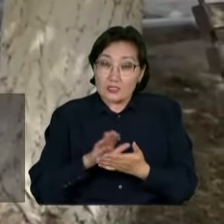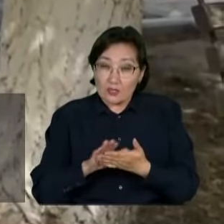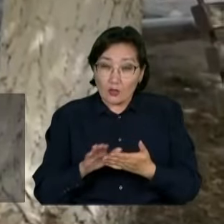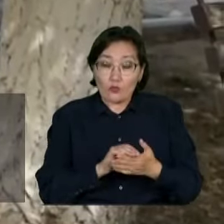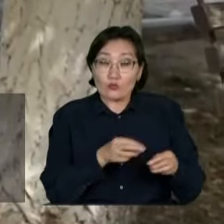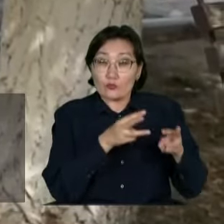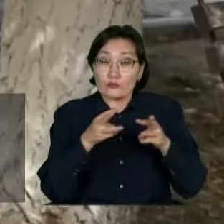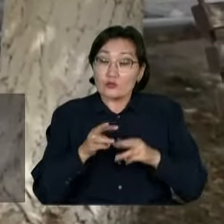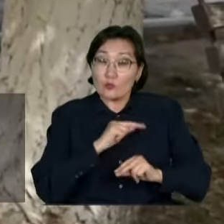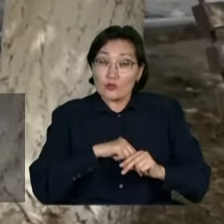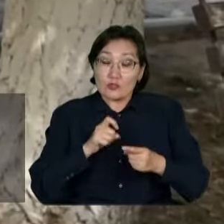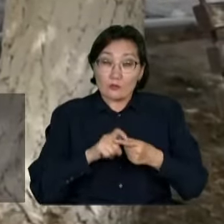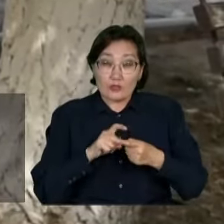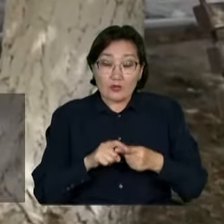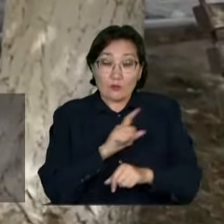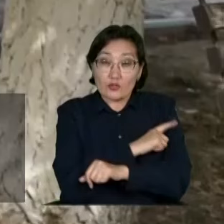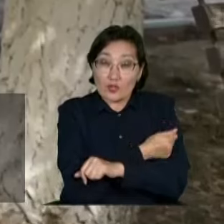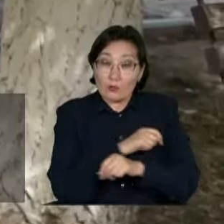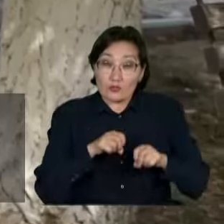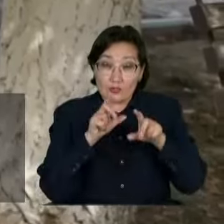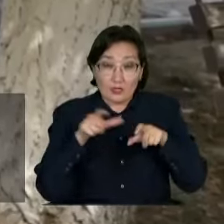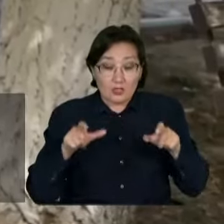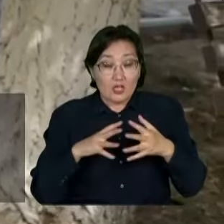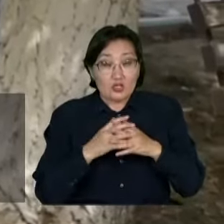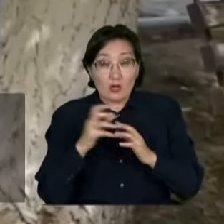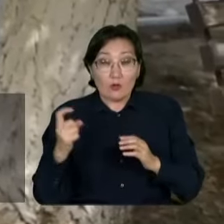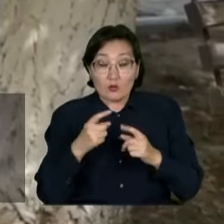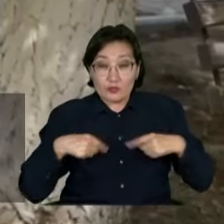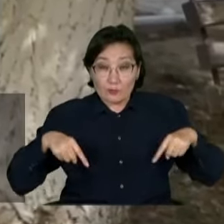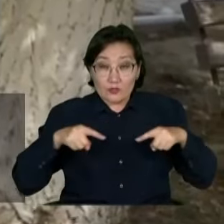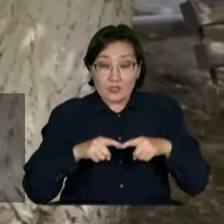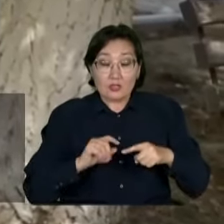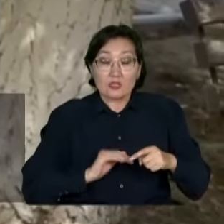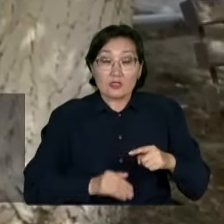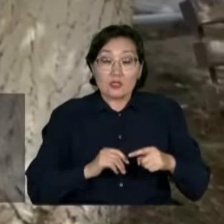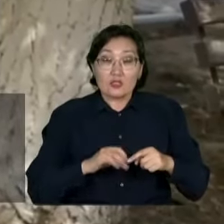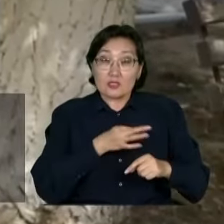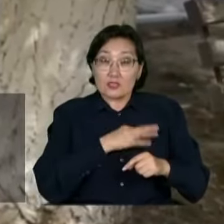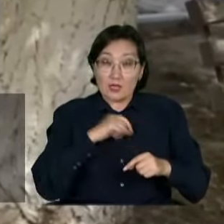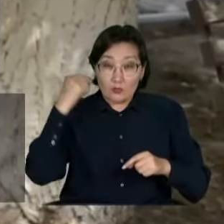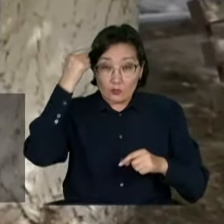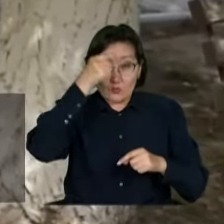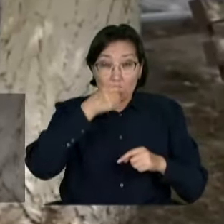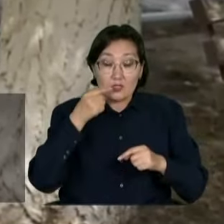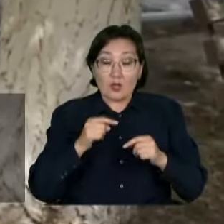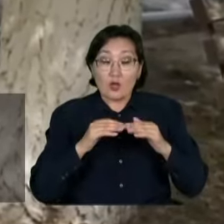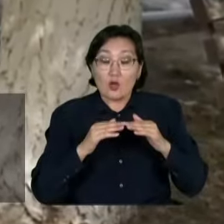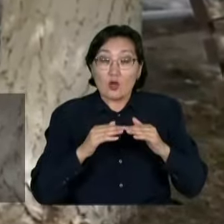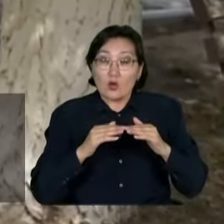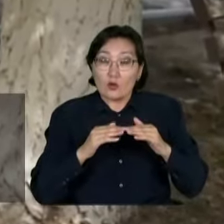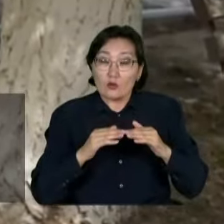таңда ветеринария мамандар осы шаруа қожалықтардың және жеке заңды тұлғалардың қораларын